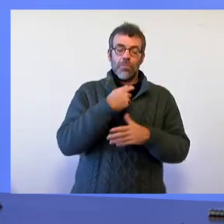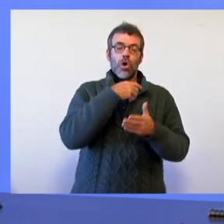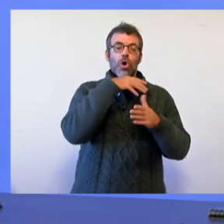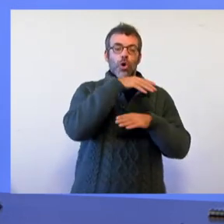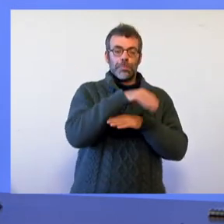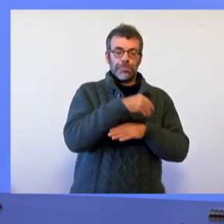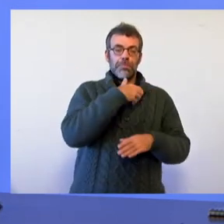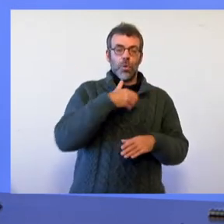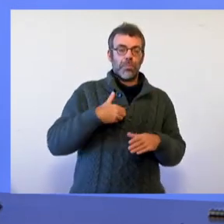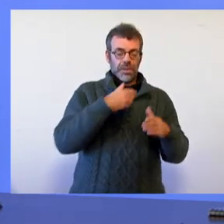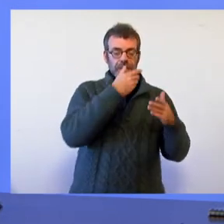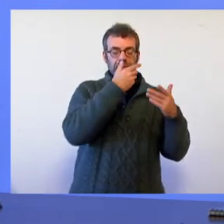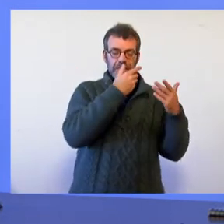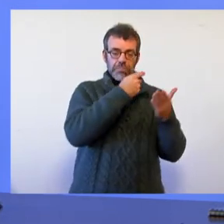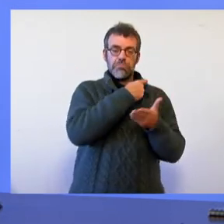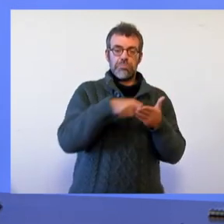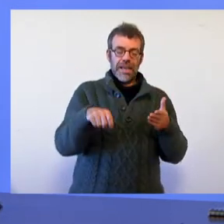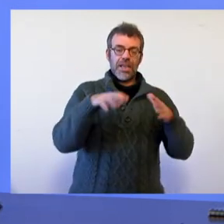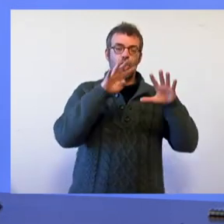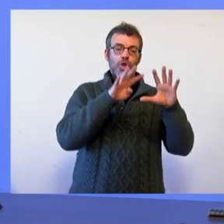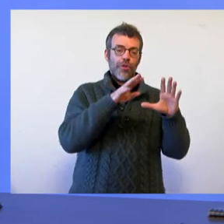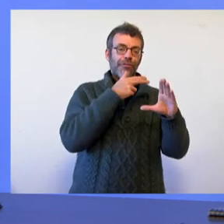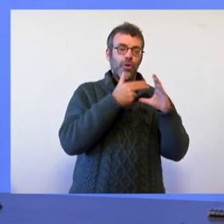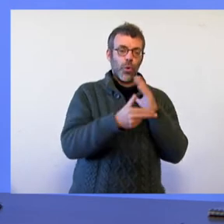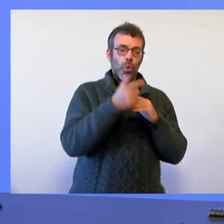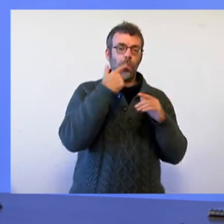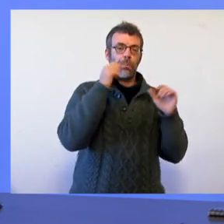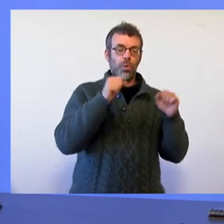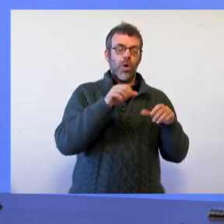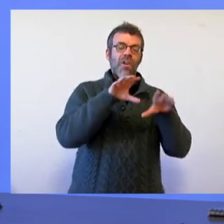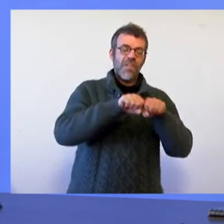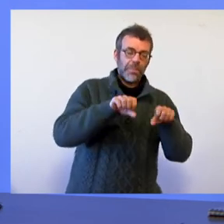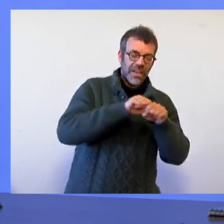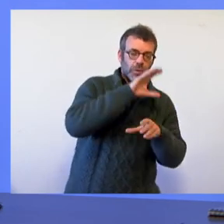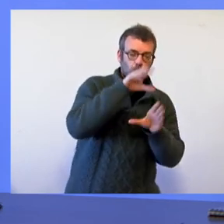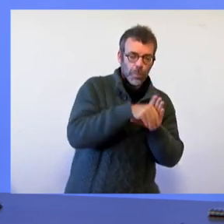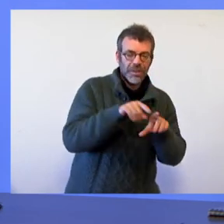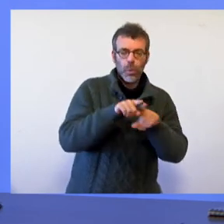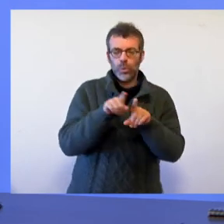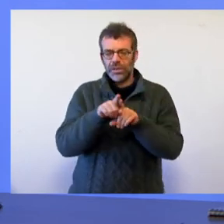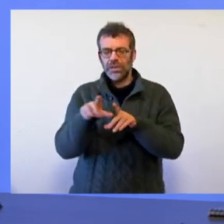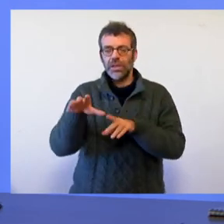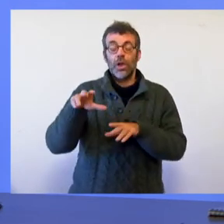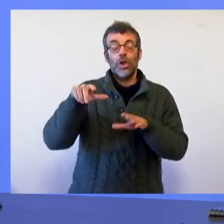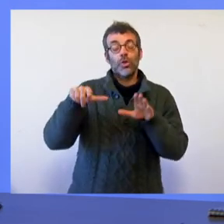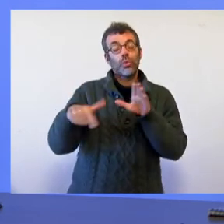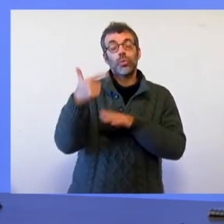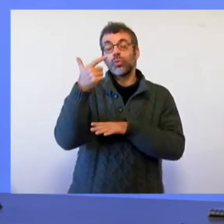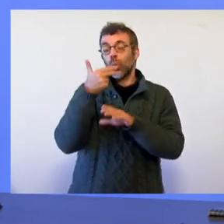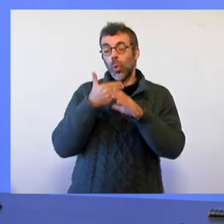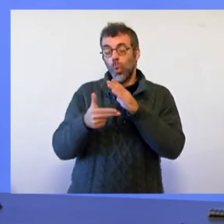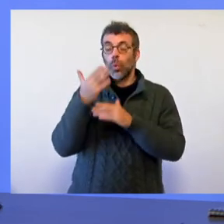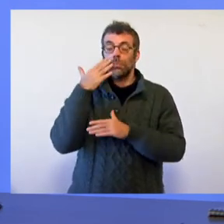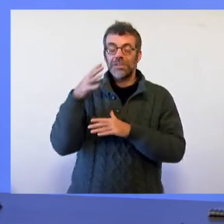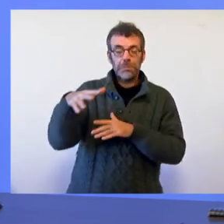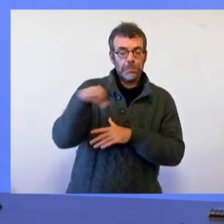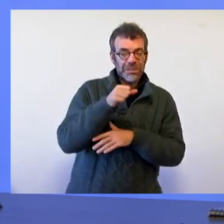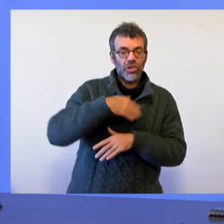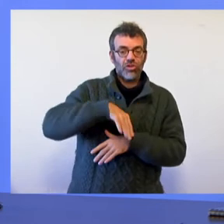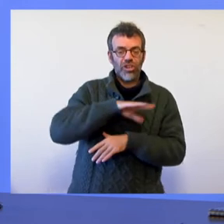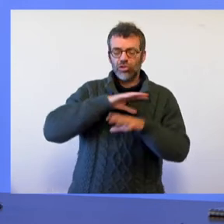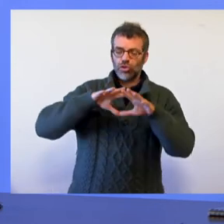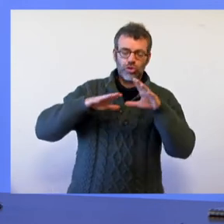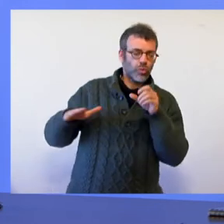la fabrication du repas, la distribution, et ça va même jusqu'à 12 € si on prend la prise en charge totale de l'enfant sur le temps du